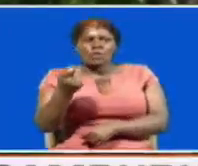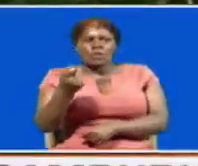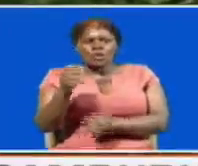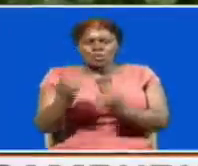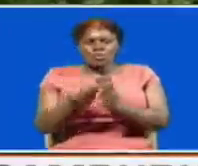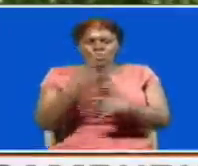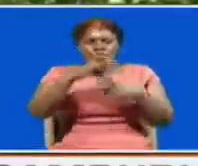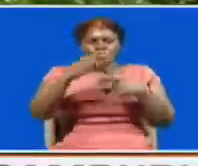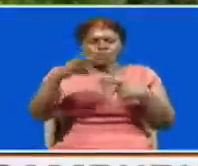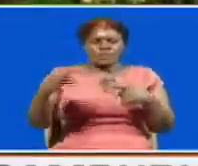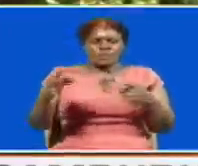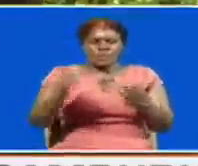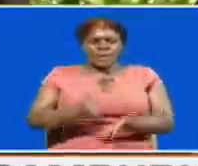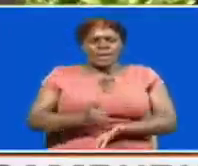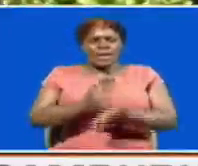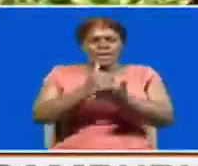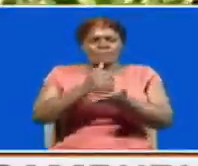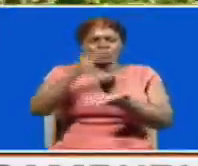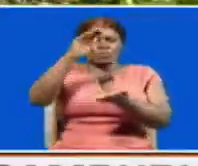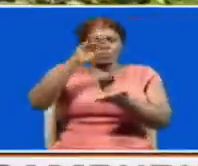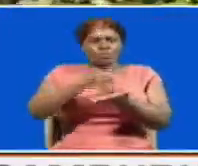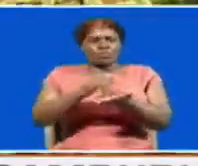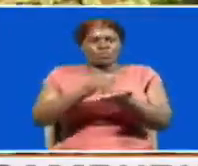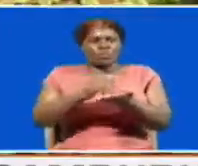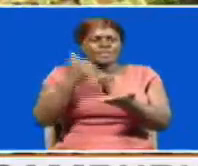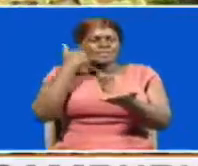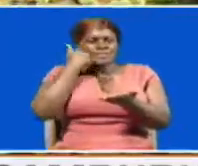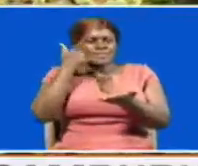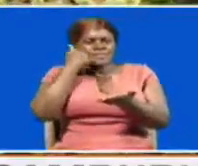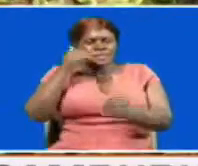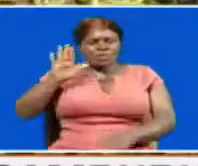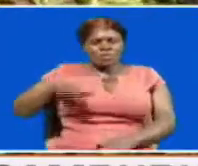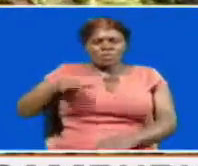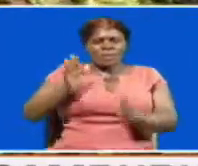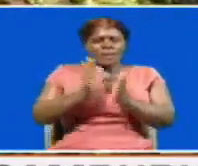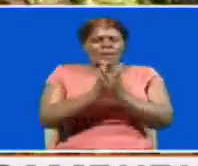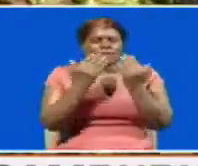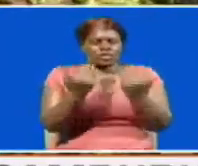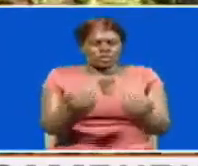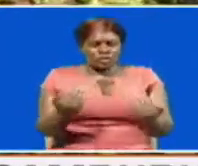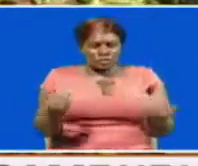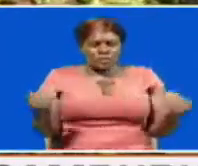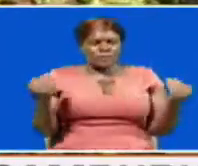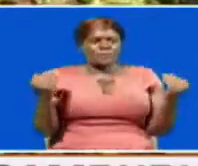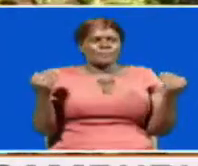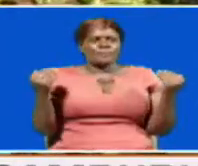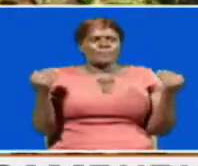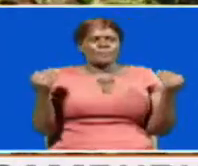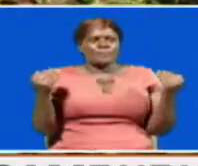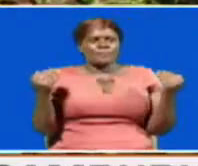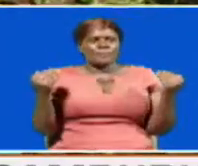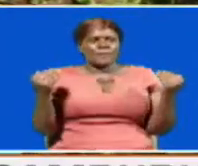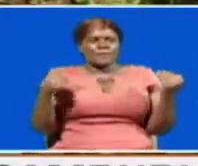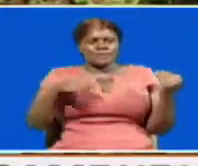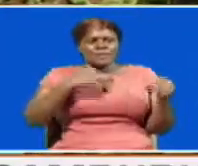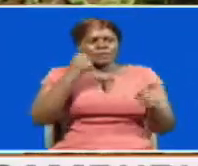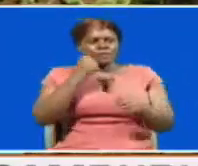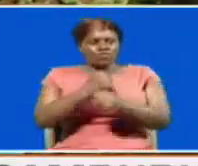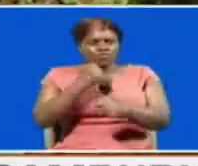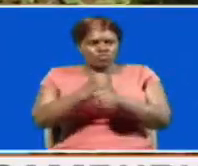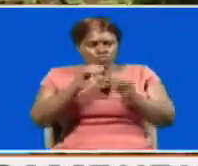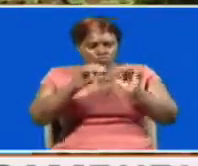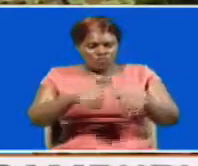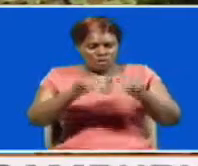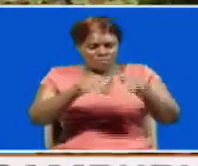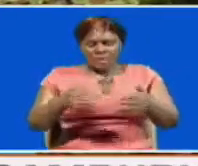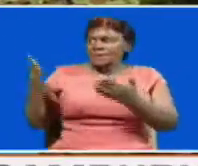wa mboga hizo umesaidia kupunguza utapiamlo kwa wanawake na watoto. Tukaamua tufanye ukulima hapa